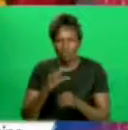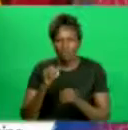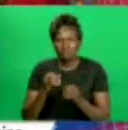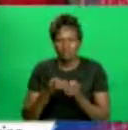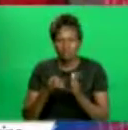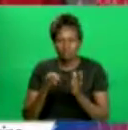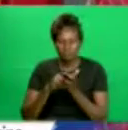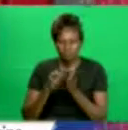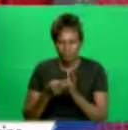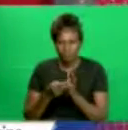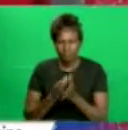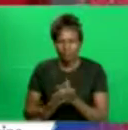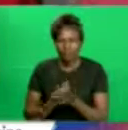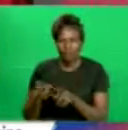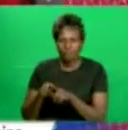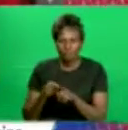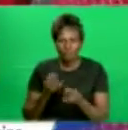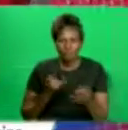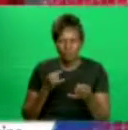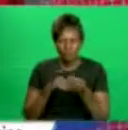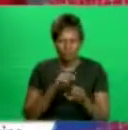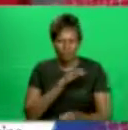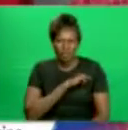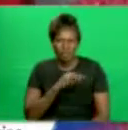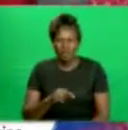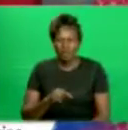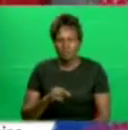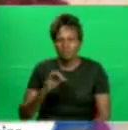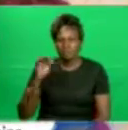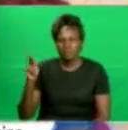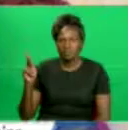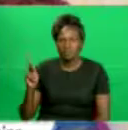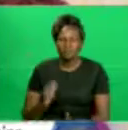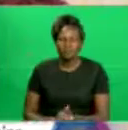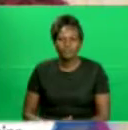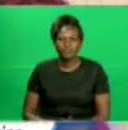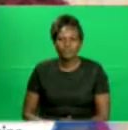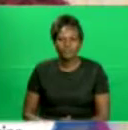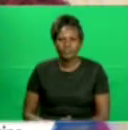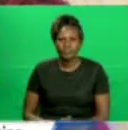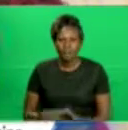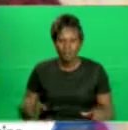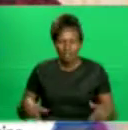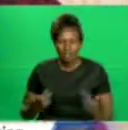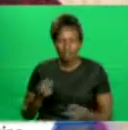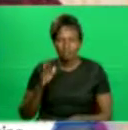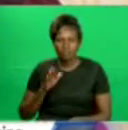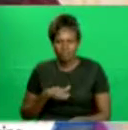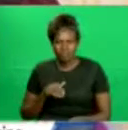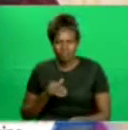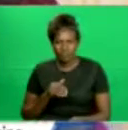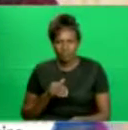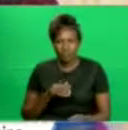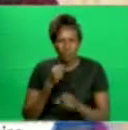Rehab Mwikali na mkewe gavana wa Kajiado Helen Kaiseri. Ile kazi mama ametufanyia kutoka kwa